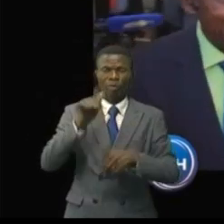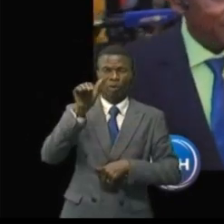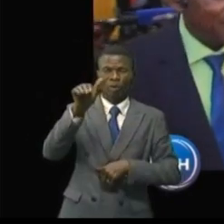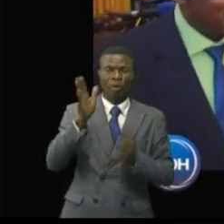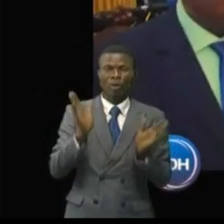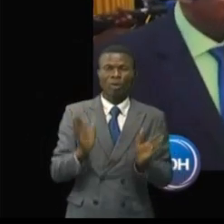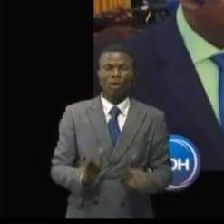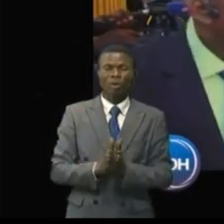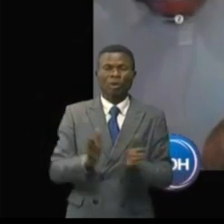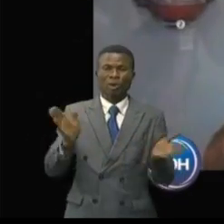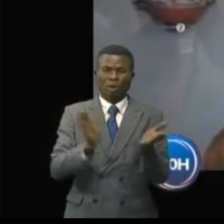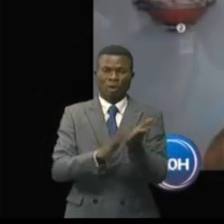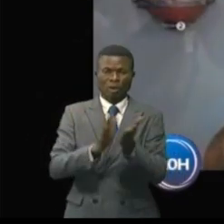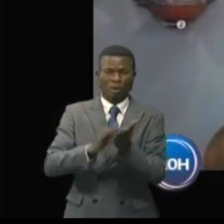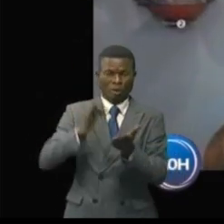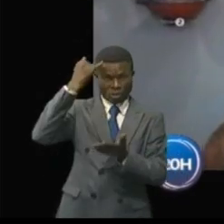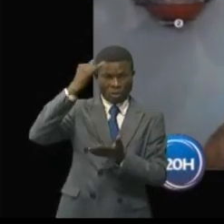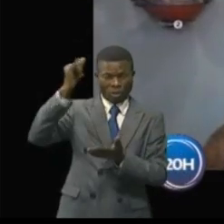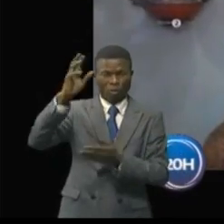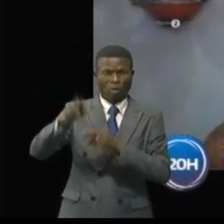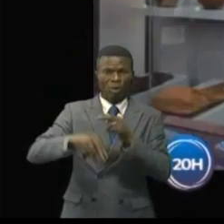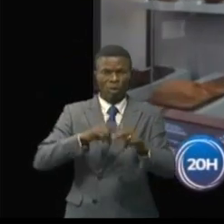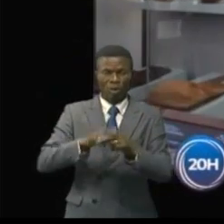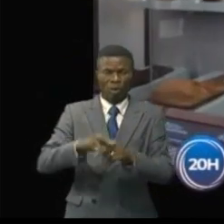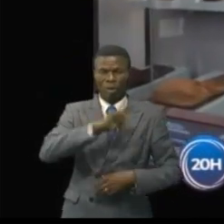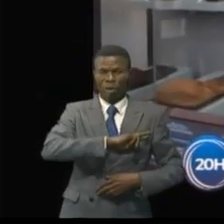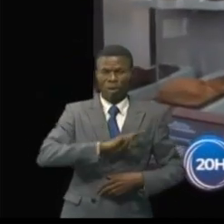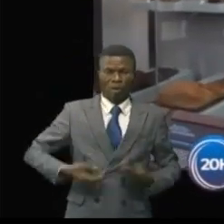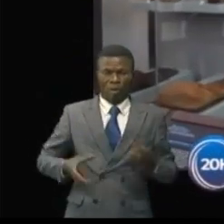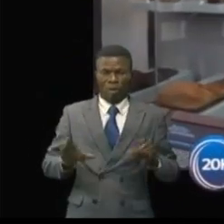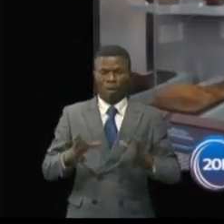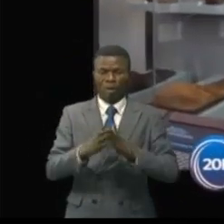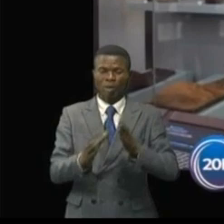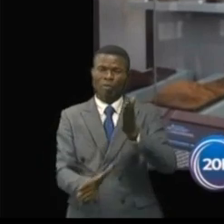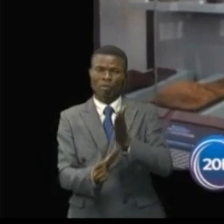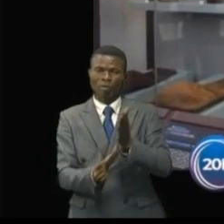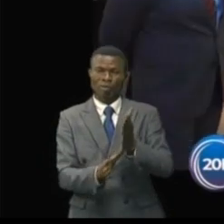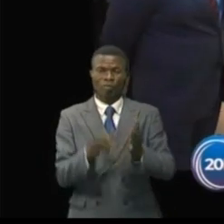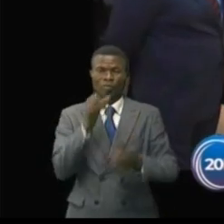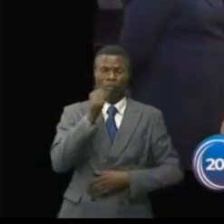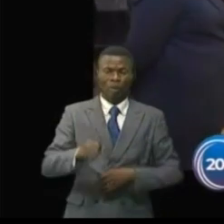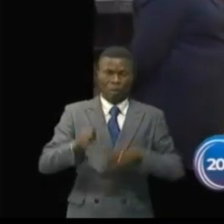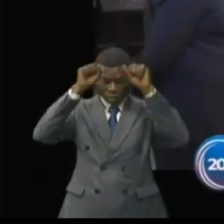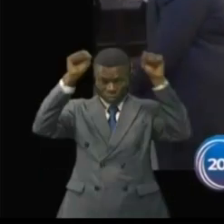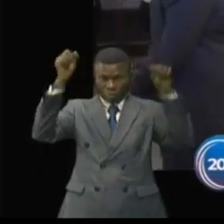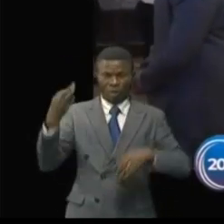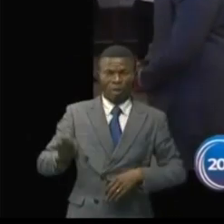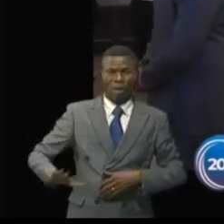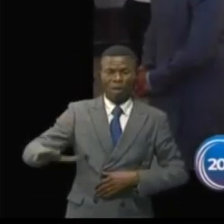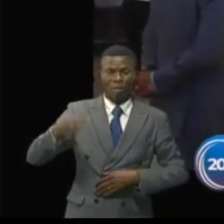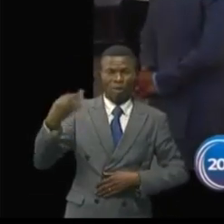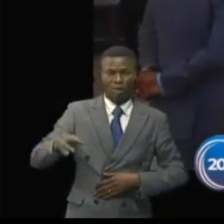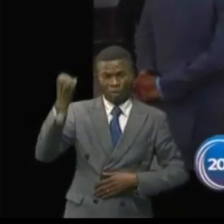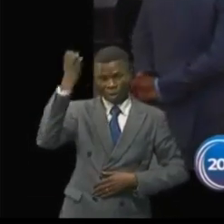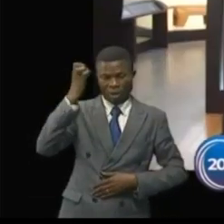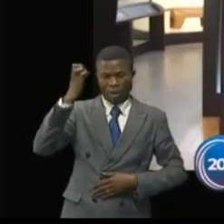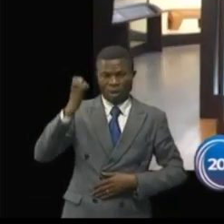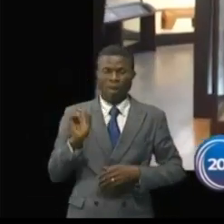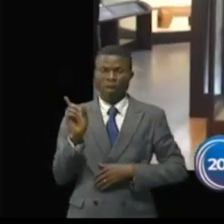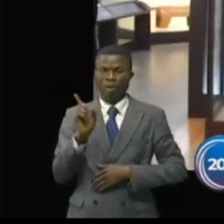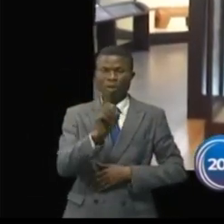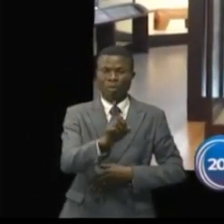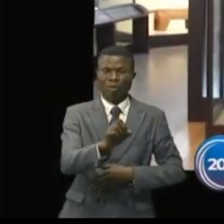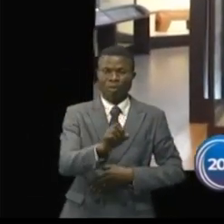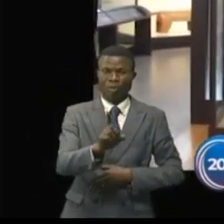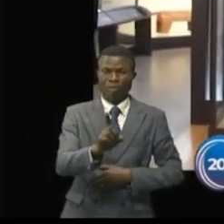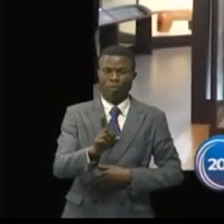général de l'Institut des musées nationaux de la RDC et son adjoint, l'ancien président français et sa compagne, Julie Gaillet,